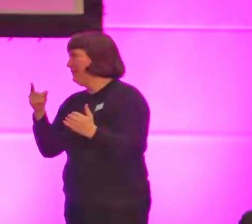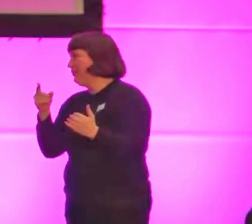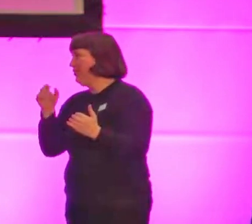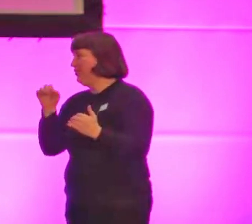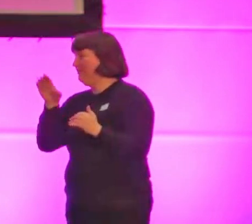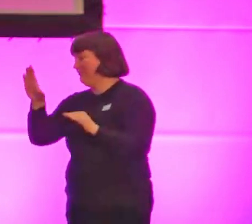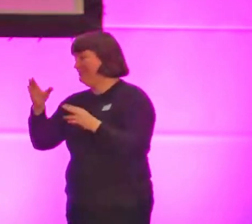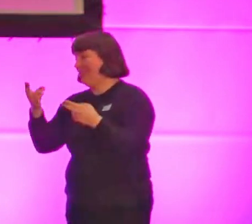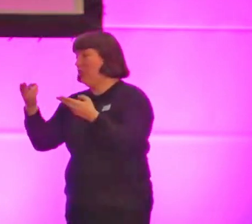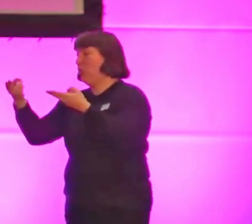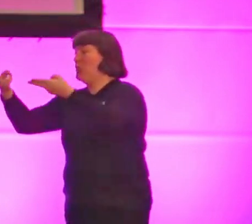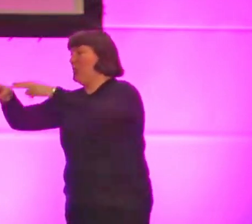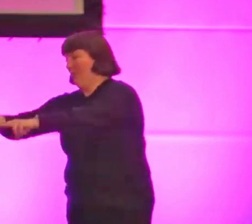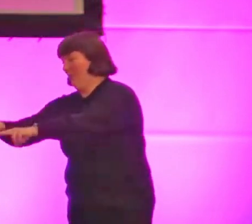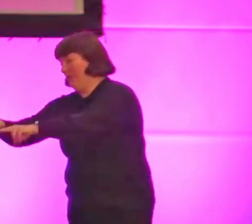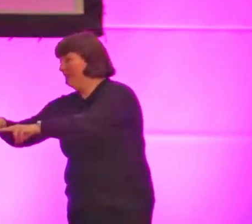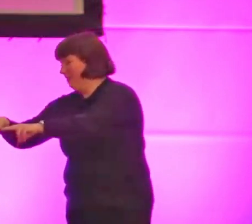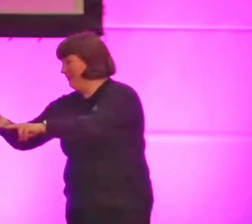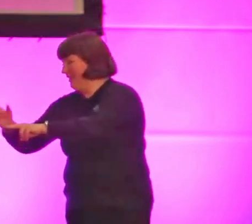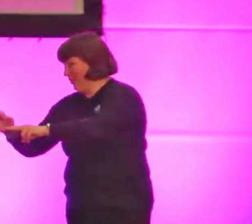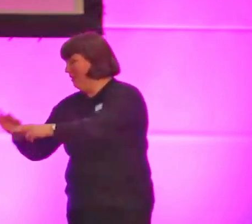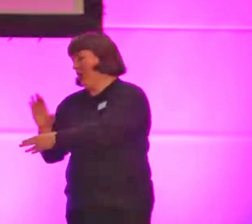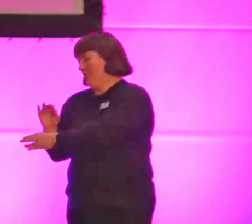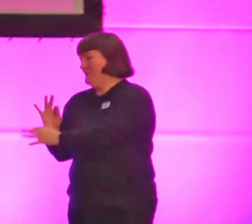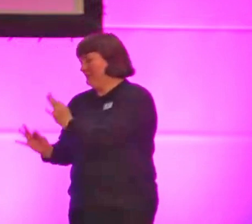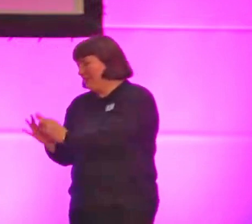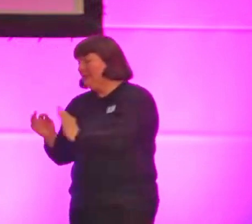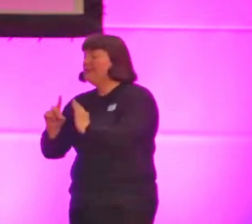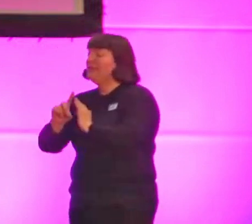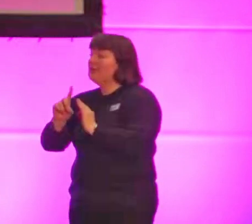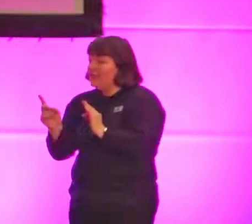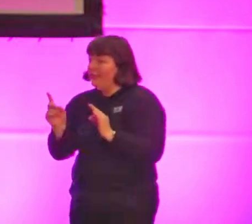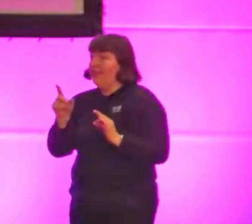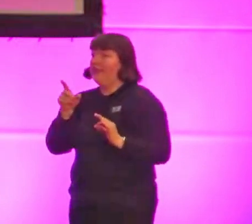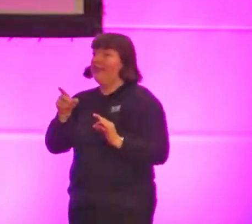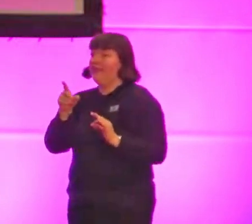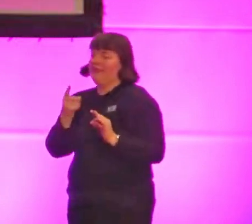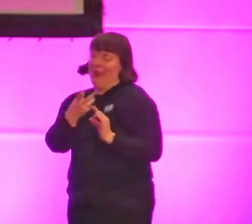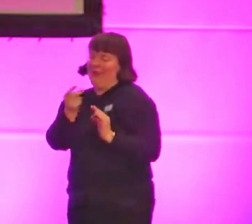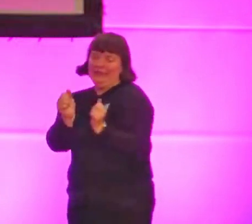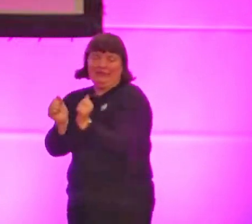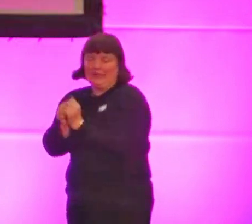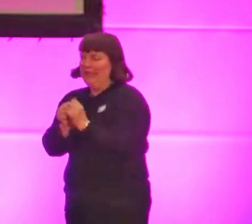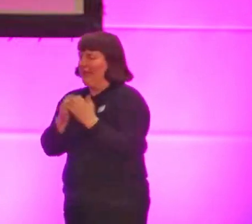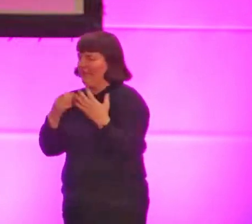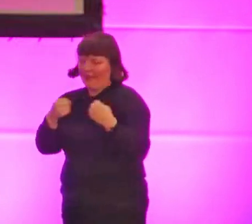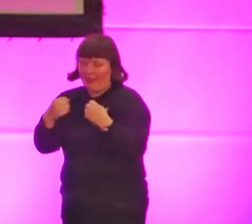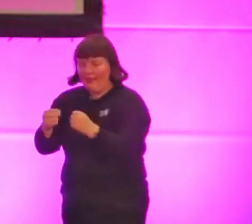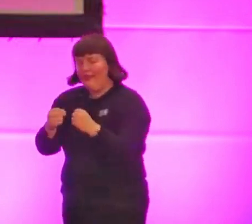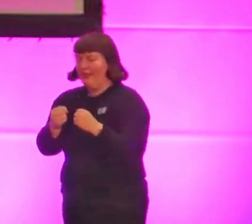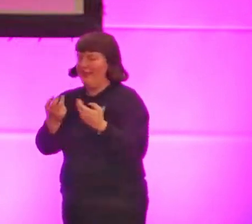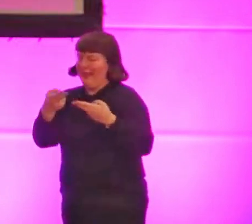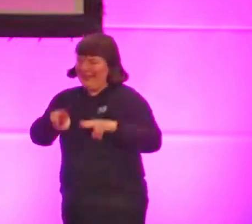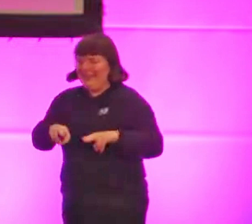domen egentligen. Ja. Om det skulle vara. Mm. Sen har man på andra sätt drivit rättsligt då.